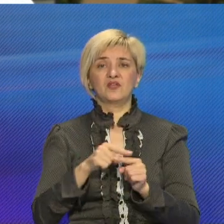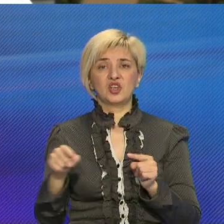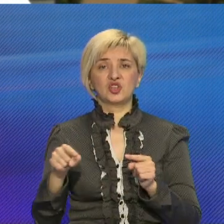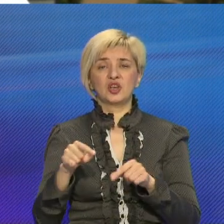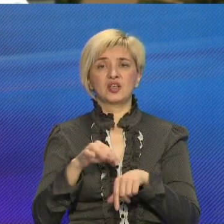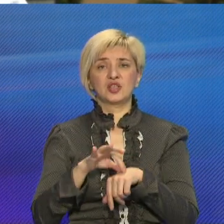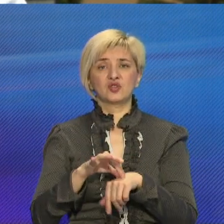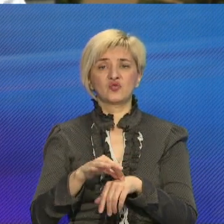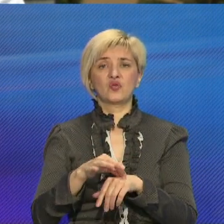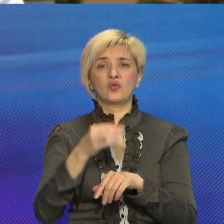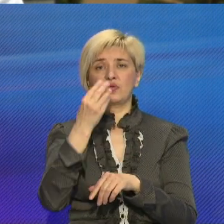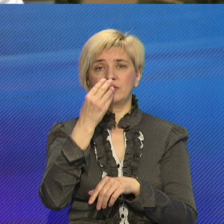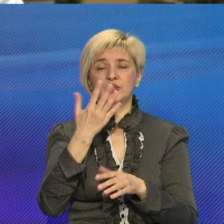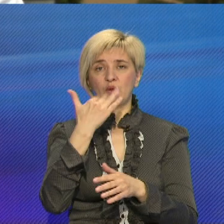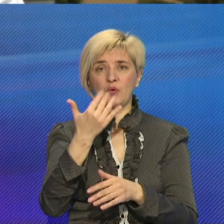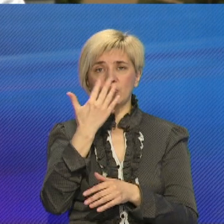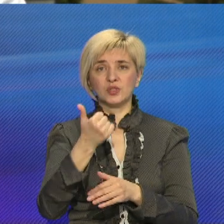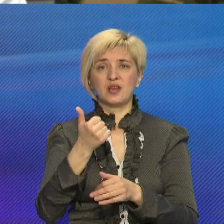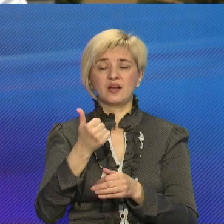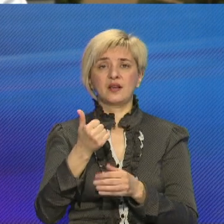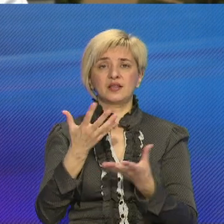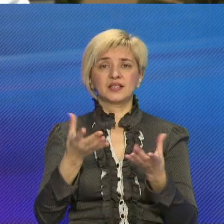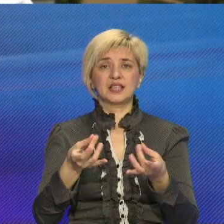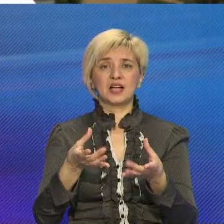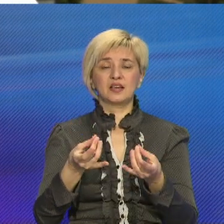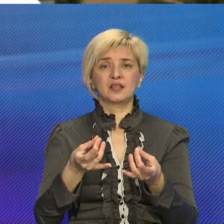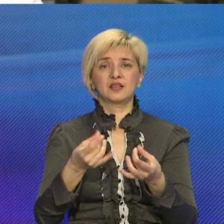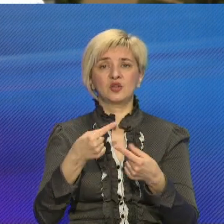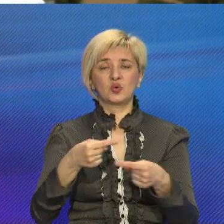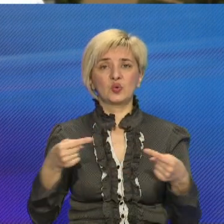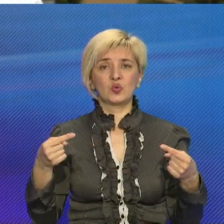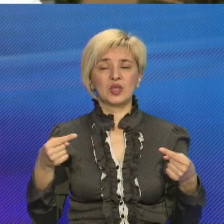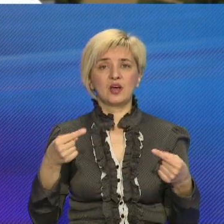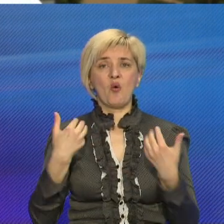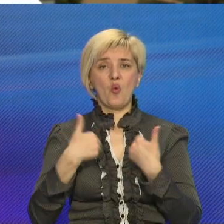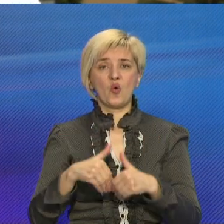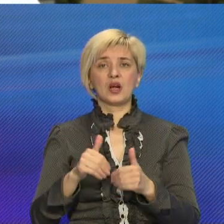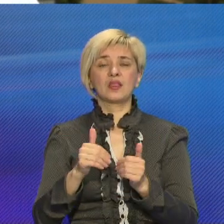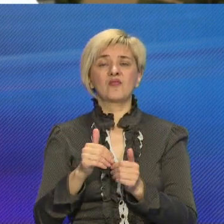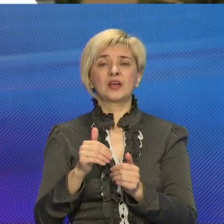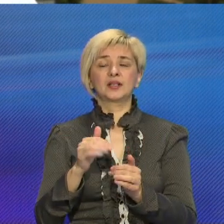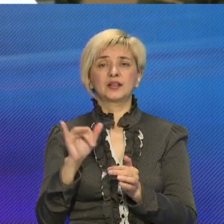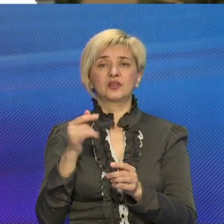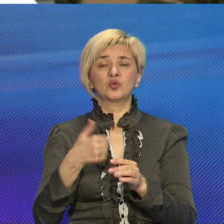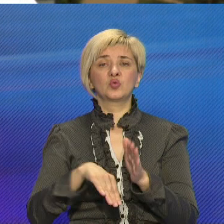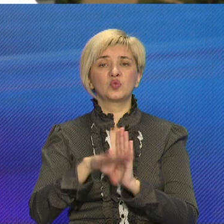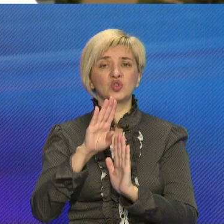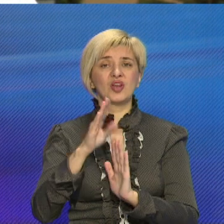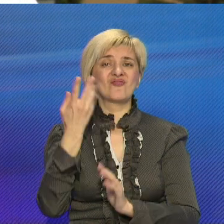носа, и выделением какой-то слизи из других органов. Поэтому лучше